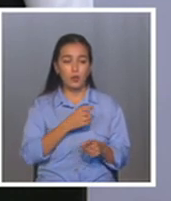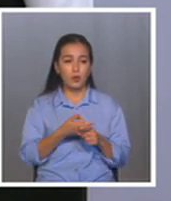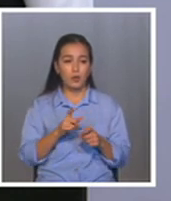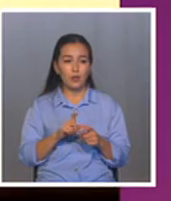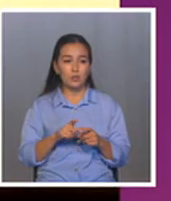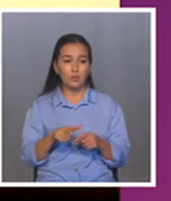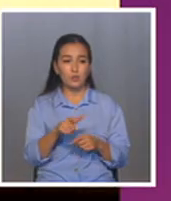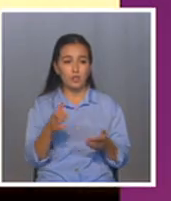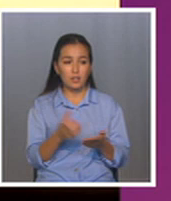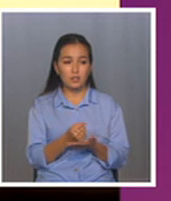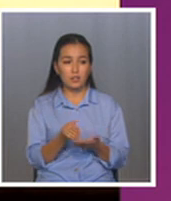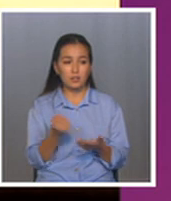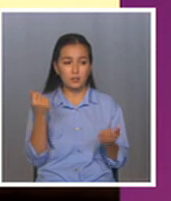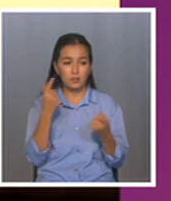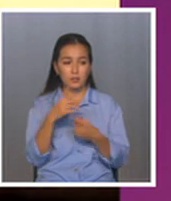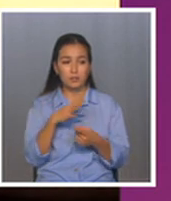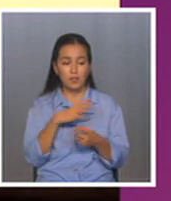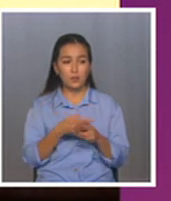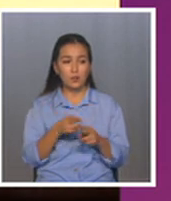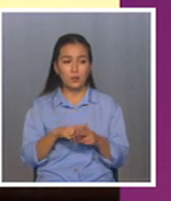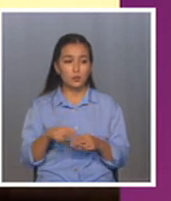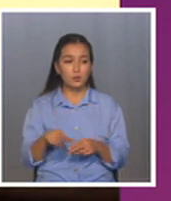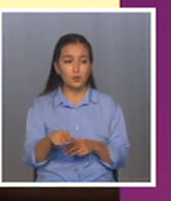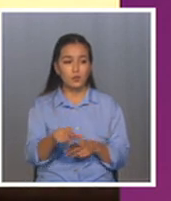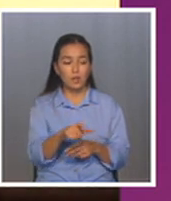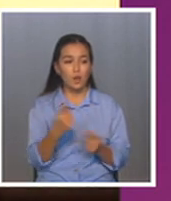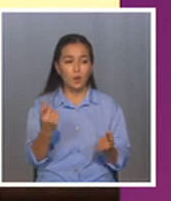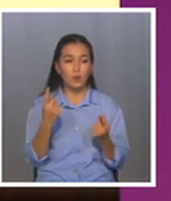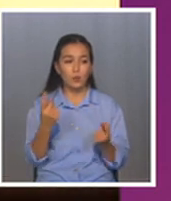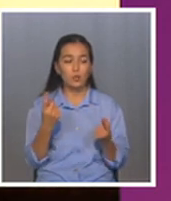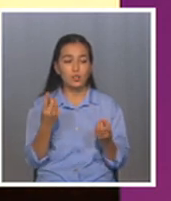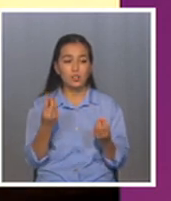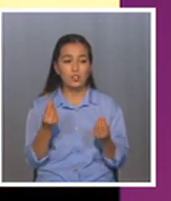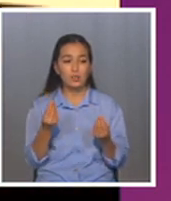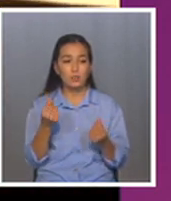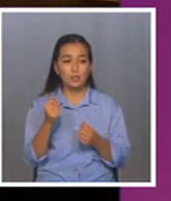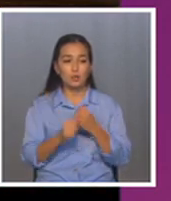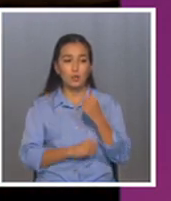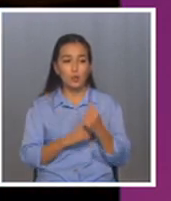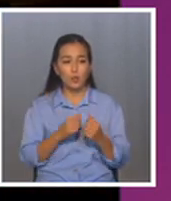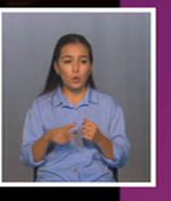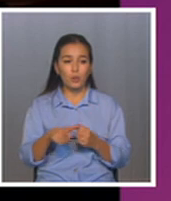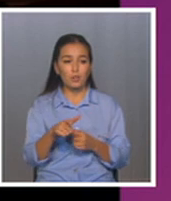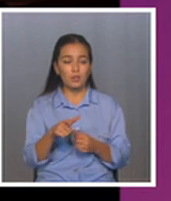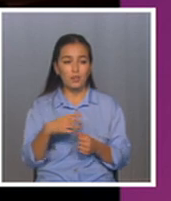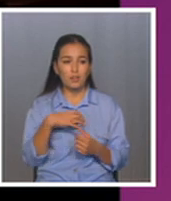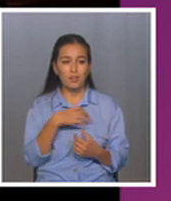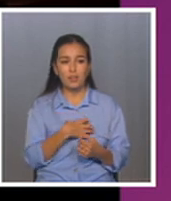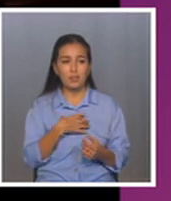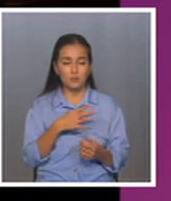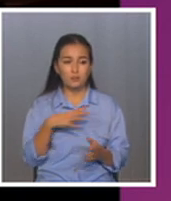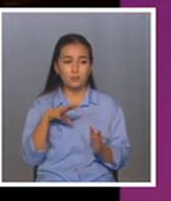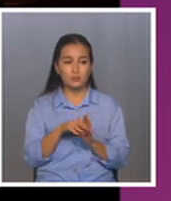анықталды. Бұл жолдар Ұлы Жібек жолының негізін қалады. Оқушылар,